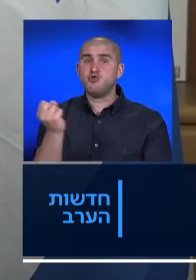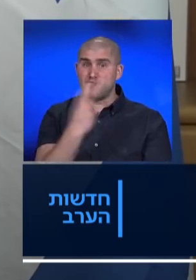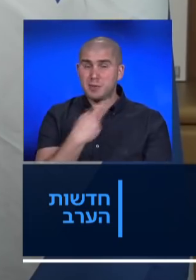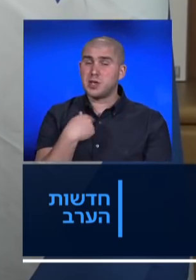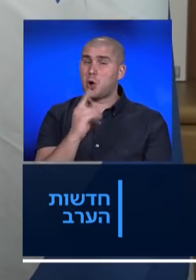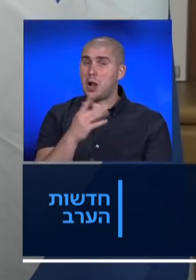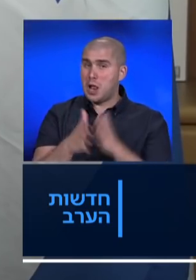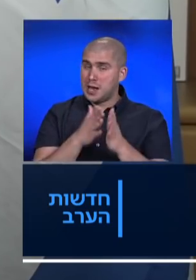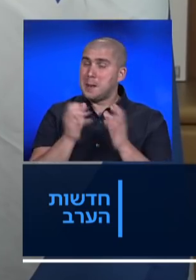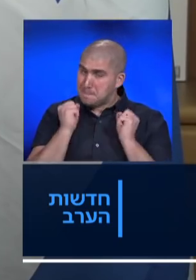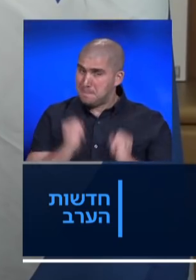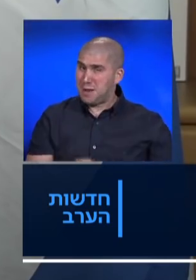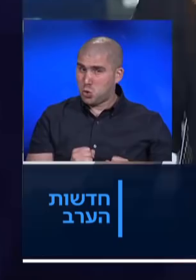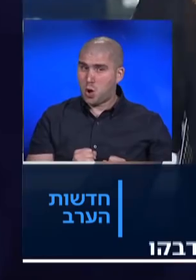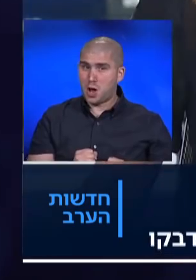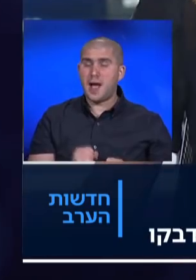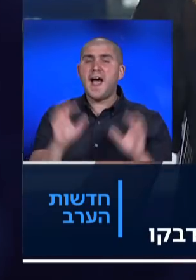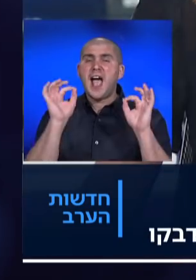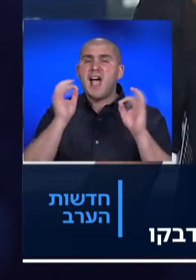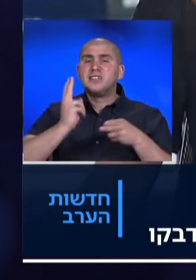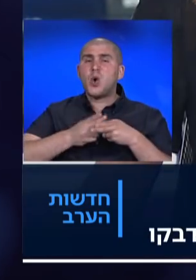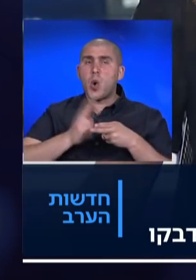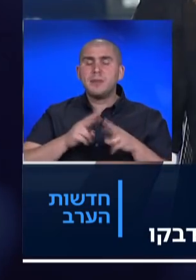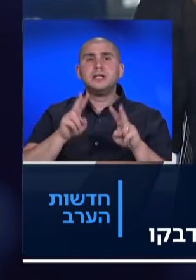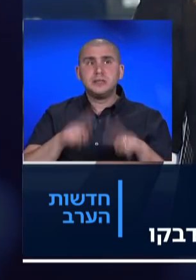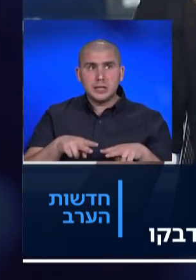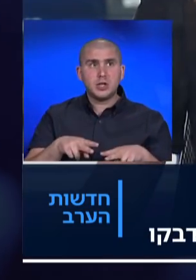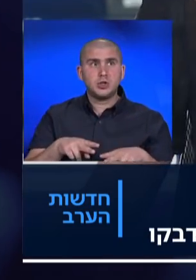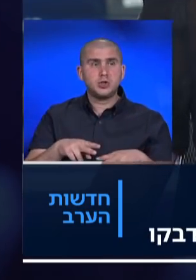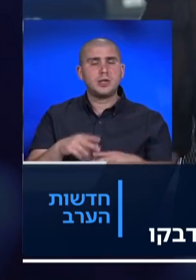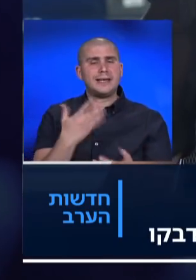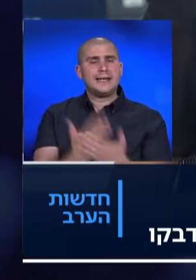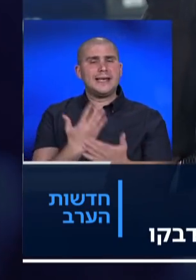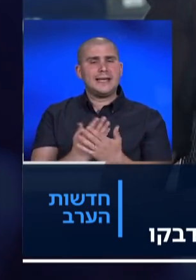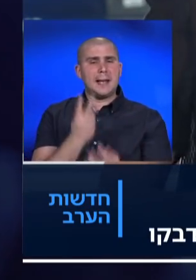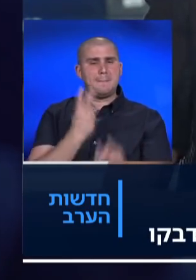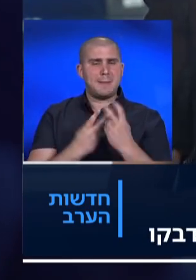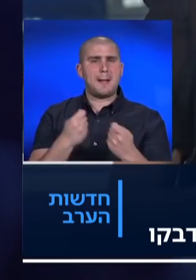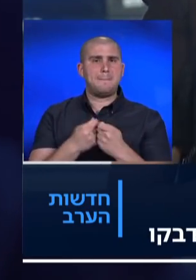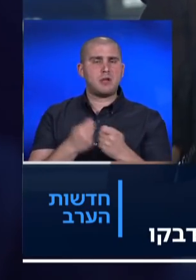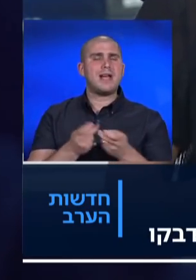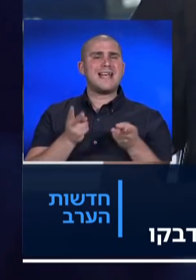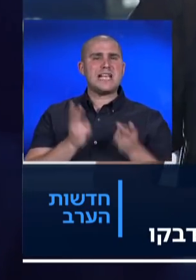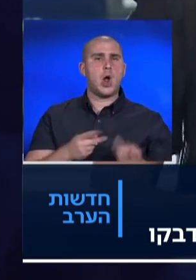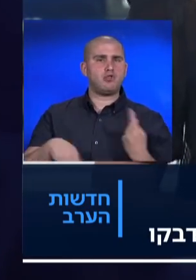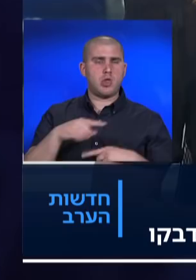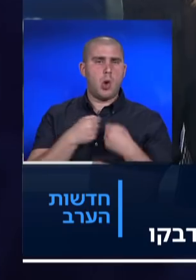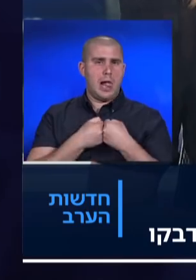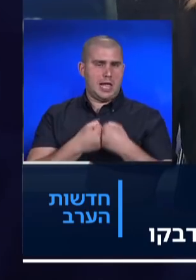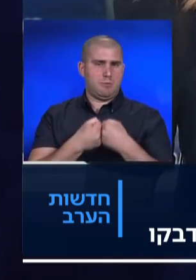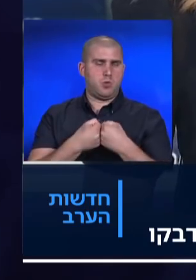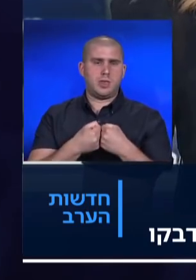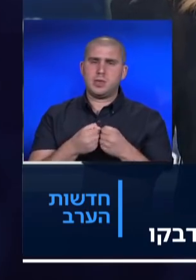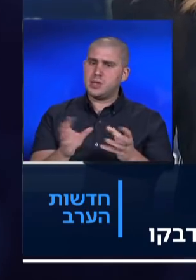בוודאות, אפס חולים. יש לזה הרבה מאוד אינדיקציה לגבי היכולת שלנו להתמודד עם